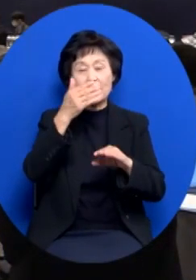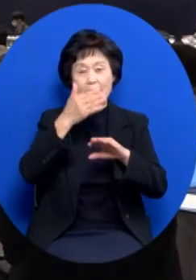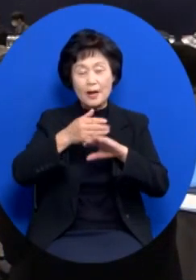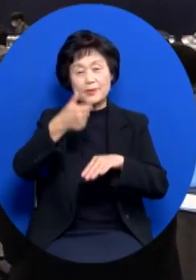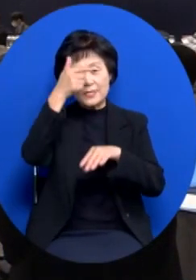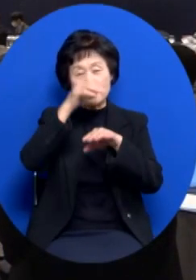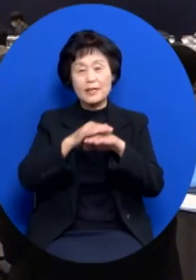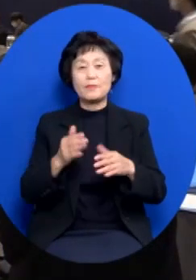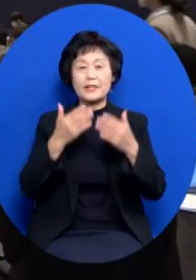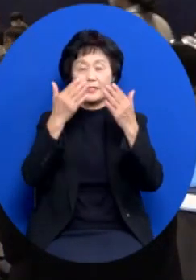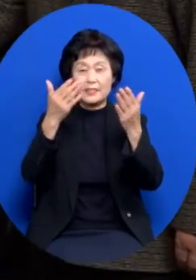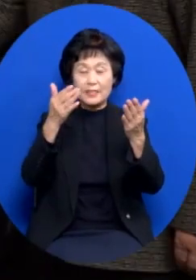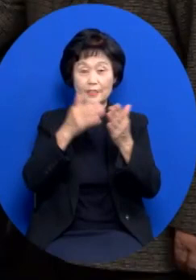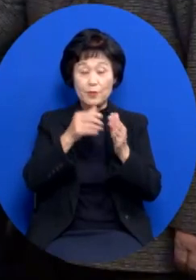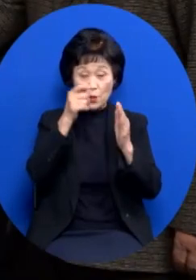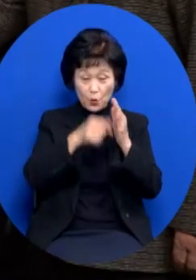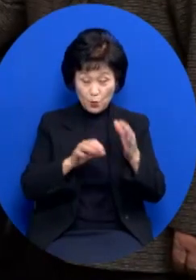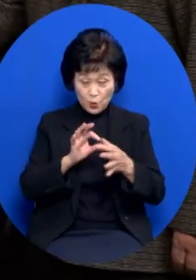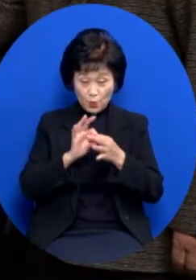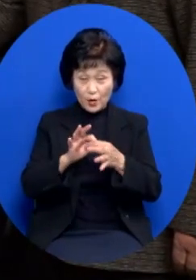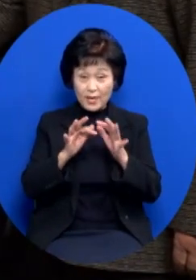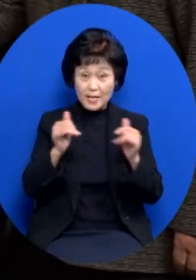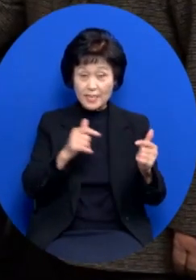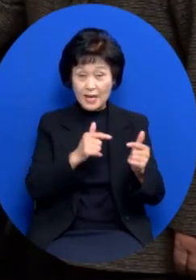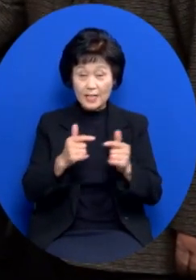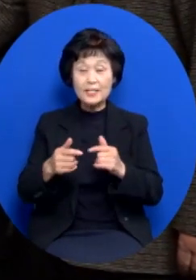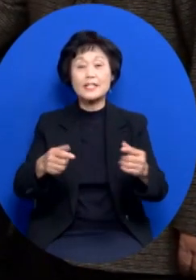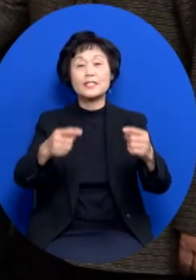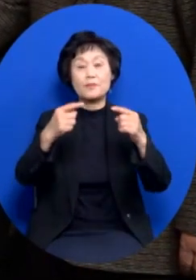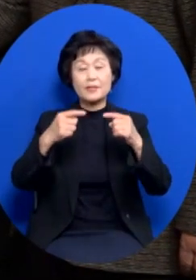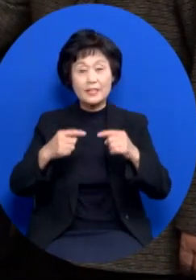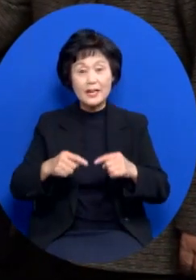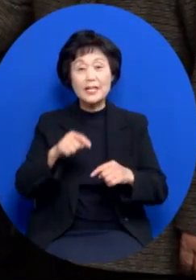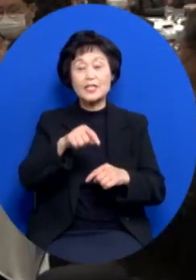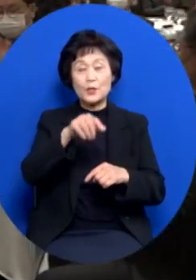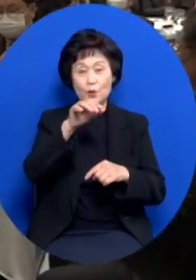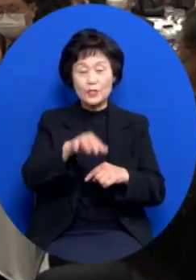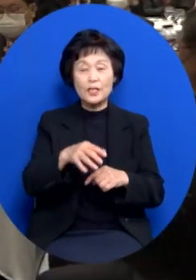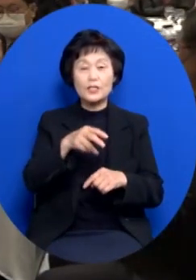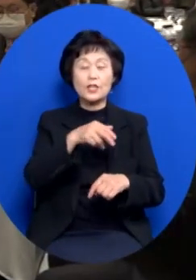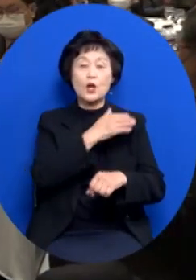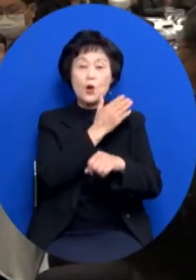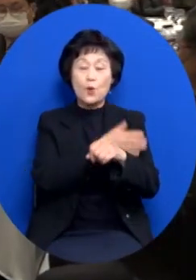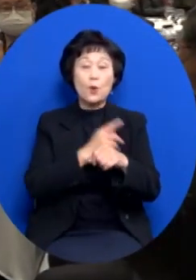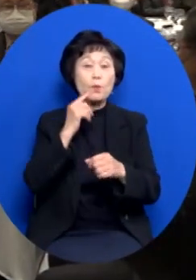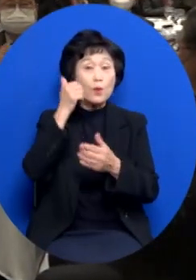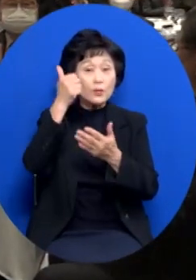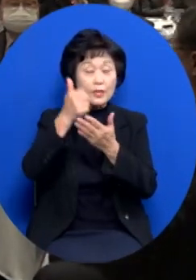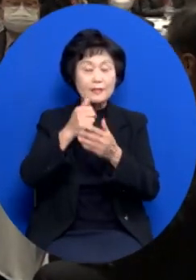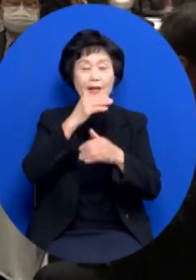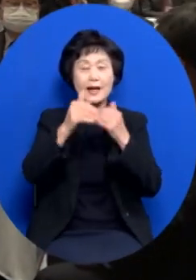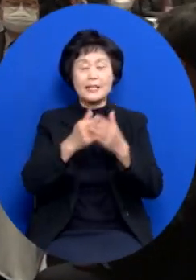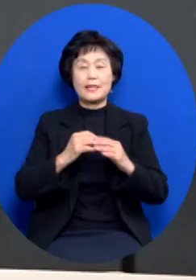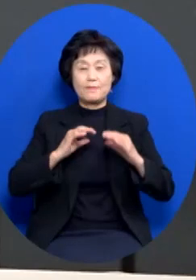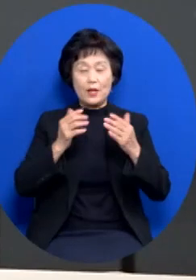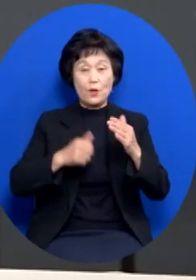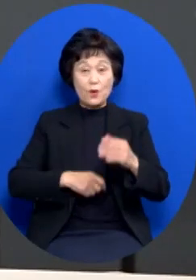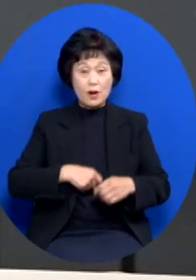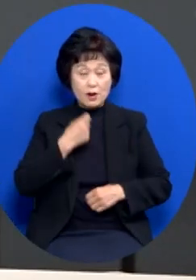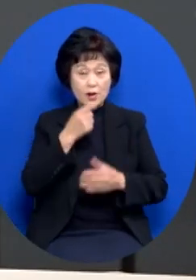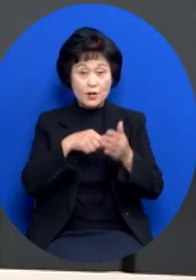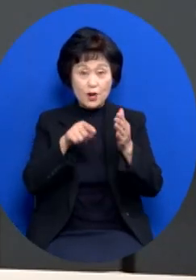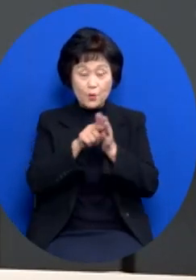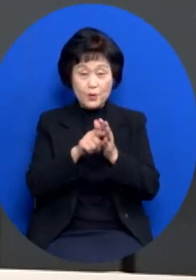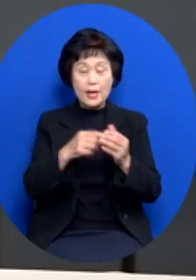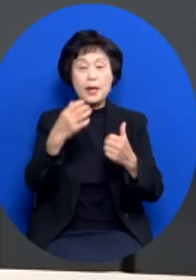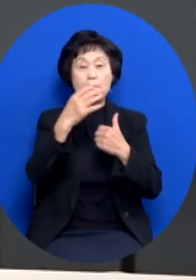증경 총회장을 비롯한 교단 관계자들이 참석한 이날 예배에서 총회장 권순욱 목사는 하나님 나라와 의를 위해 주어진 일을